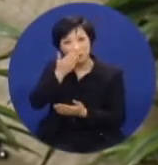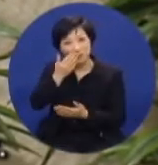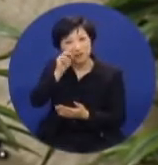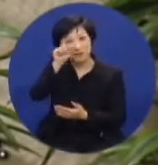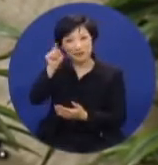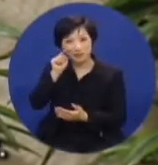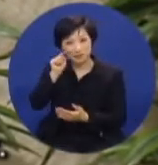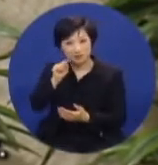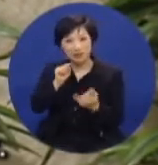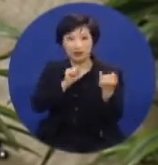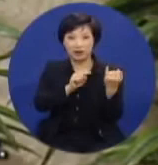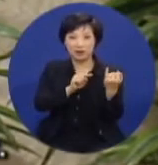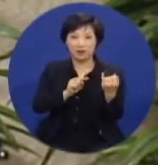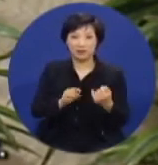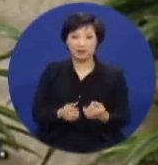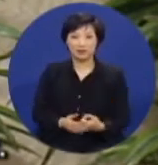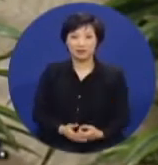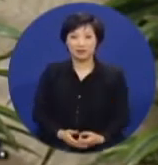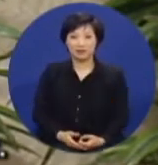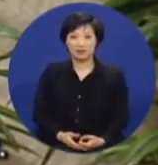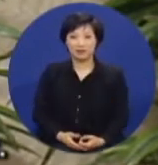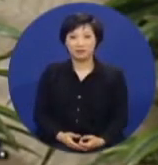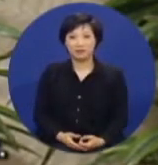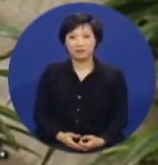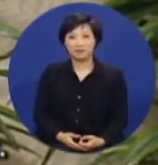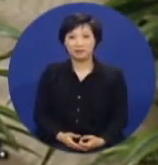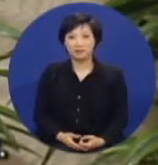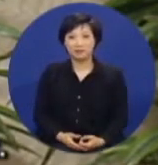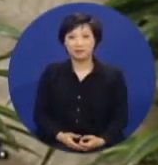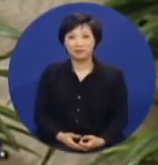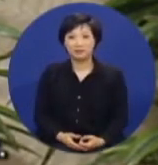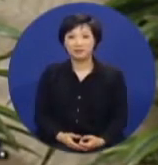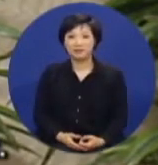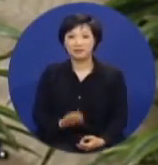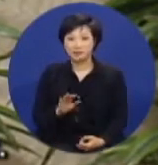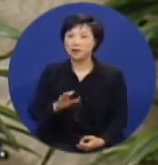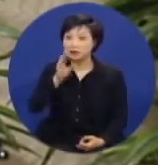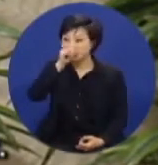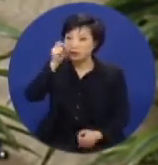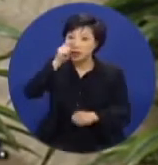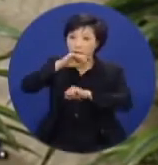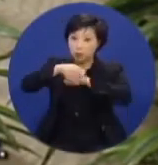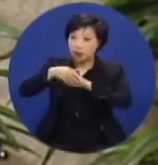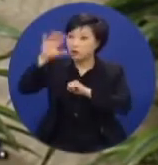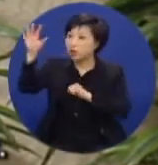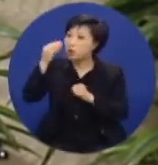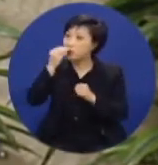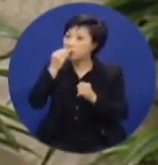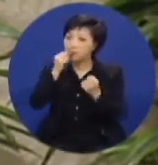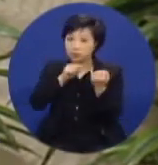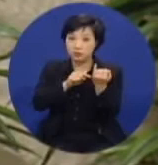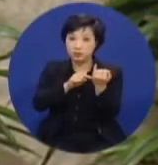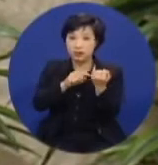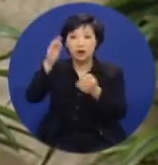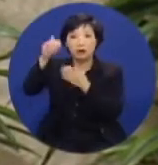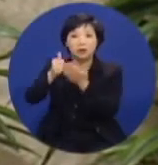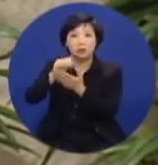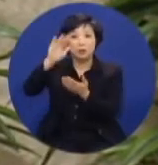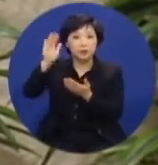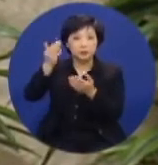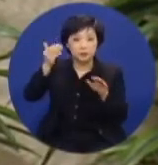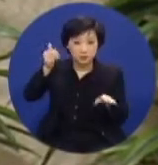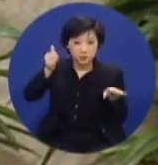되어 내가 하나님께 손 학과를 머금은 하나님이 된다는 4 시기에 대하여